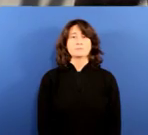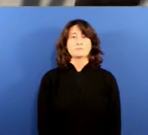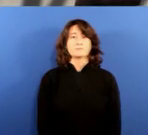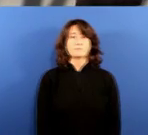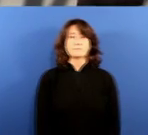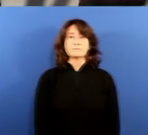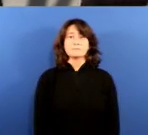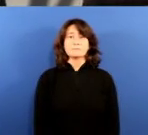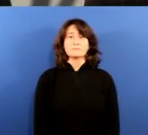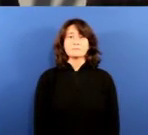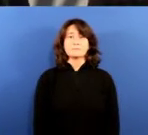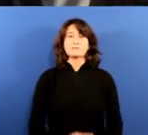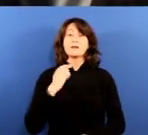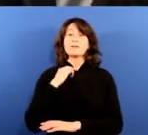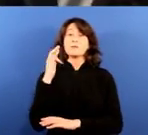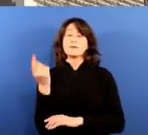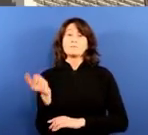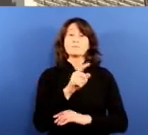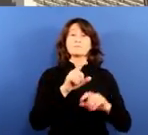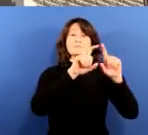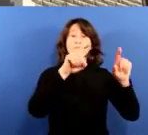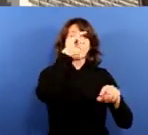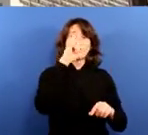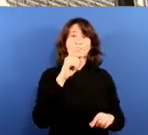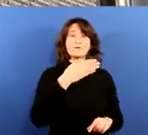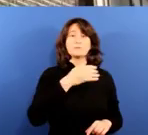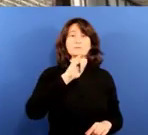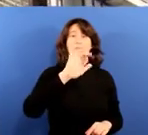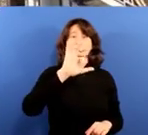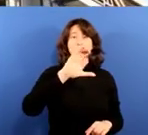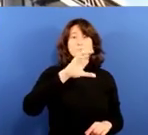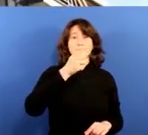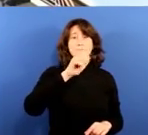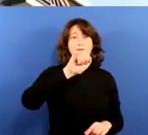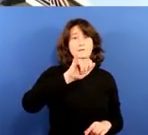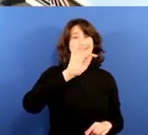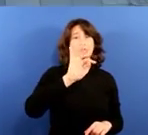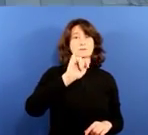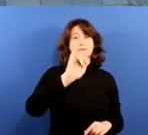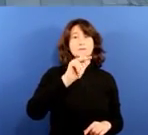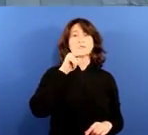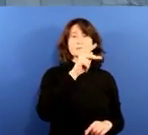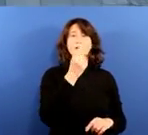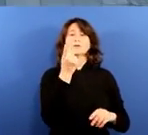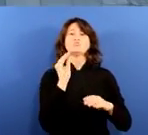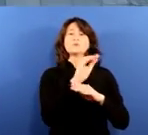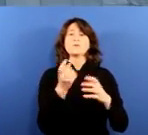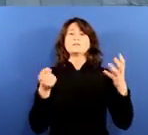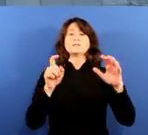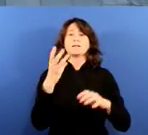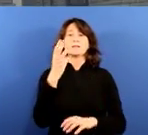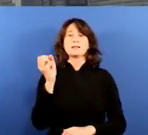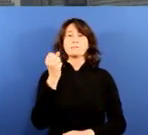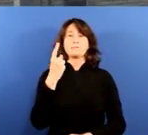jarraitzeko. Gizartekintza sailari dagokionez, zerbitzu soziosanitarioen irisgarritasuna inoren laguntza baruten pertsona guztientzat zabaldu